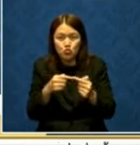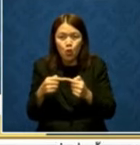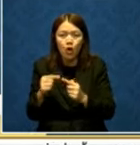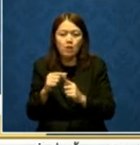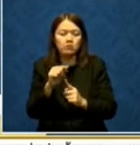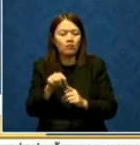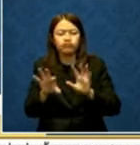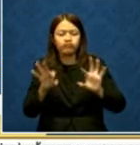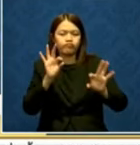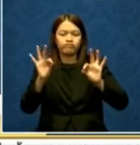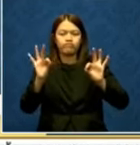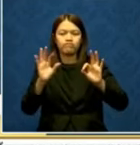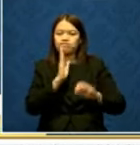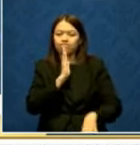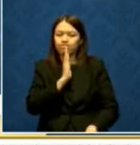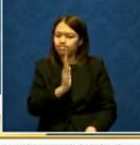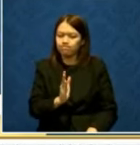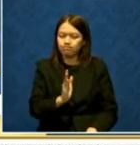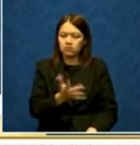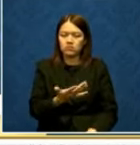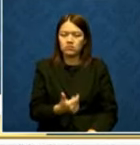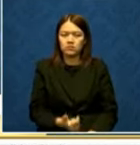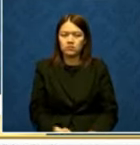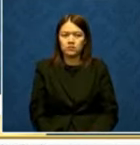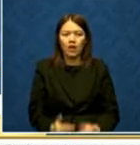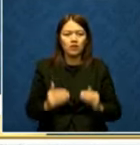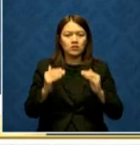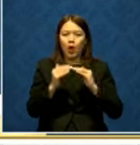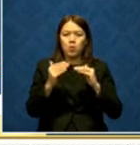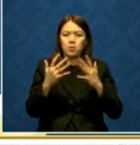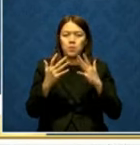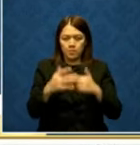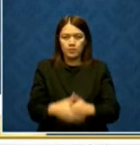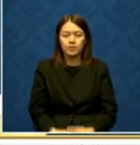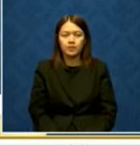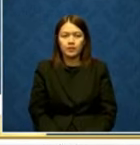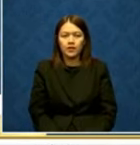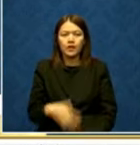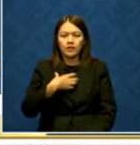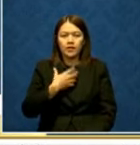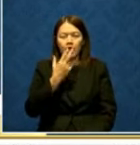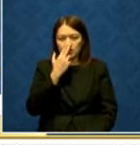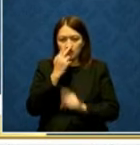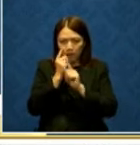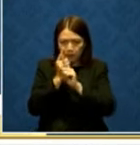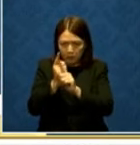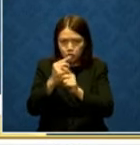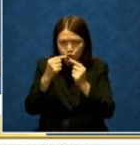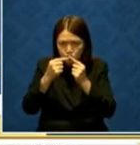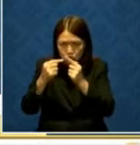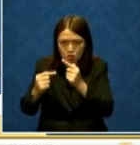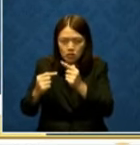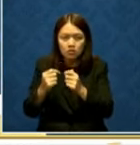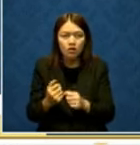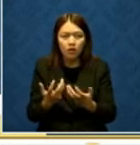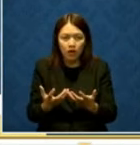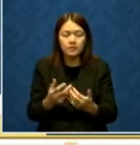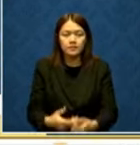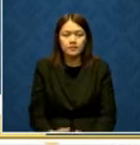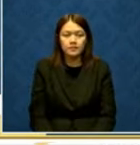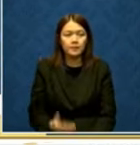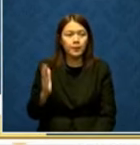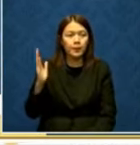เลือกปฏิบัติและไม่เป็นธรรมซึ่งขัดกับหลักความเสมอภาคนะครับผมก็อยากให้ท่านตามเรื่องดังกล่าวต่อไปด้วยนะครับและสไลด์